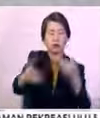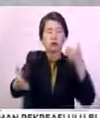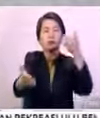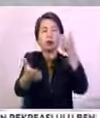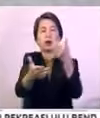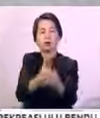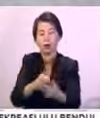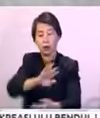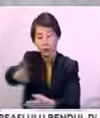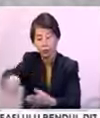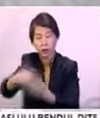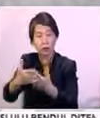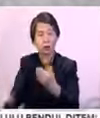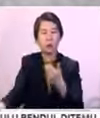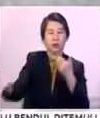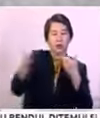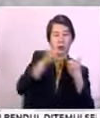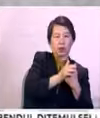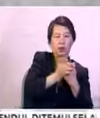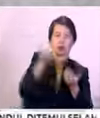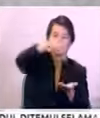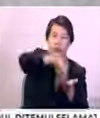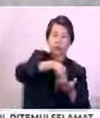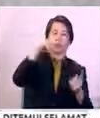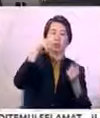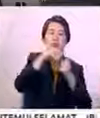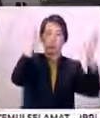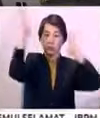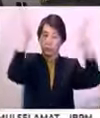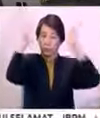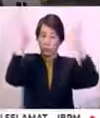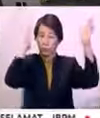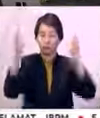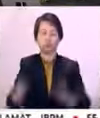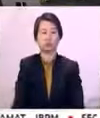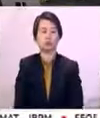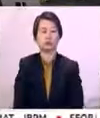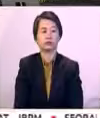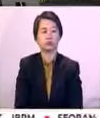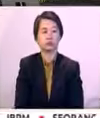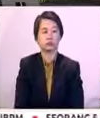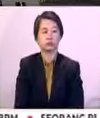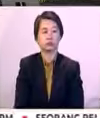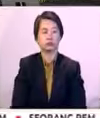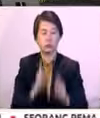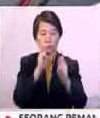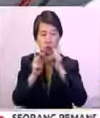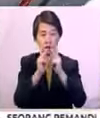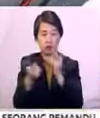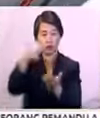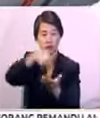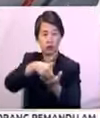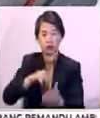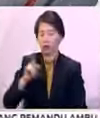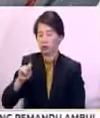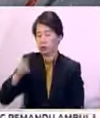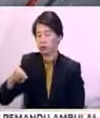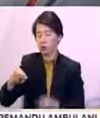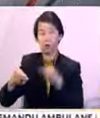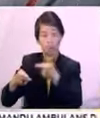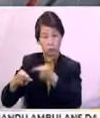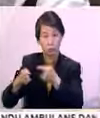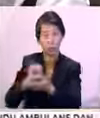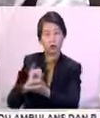sehinggalah mereka kembali semula ke tanah air. Pegawai eksekutif. Tambah Tun Dr. Mahathir, TH kini